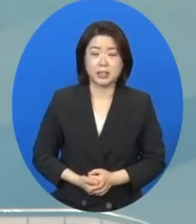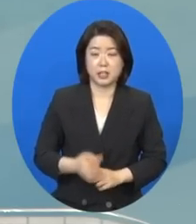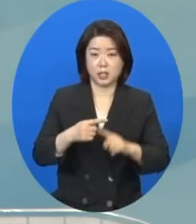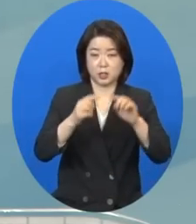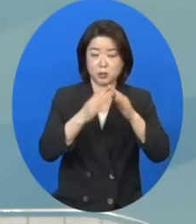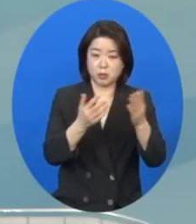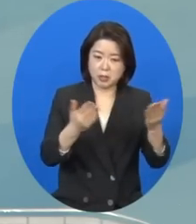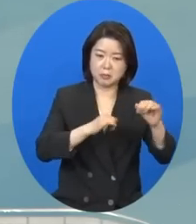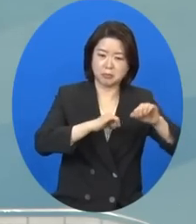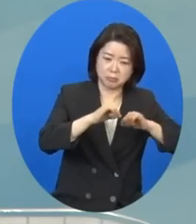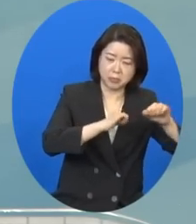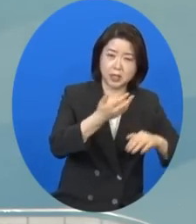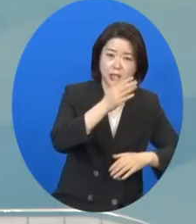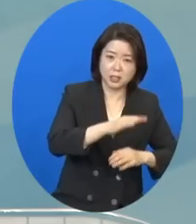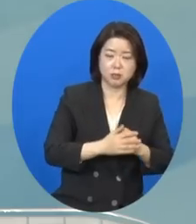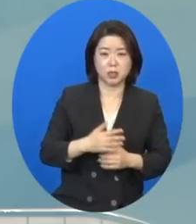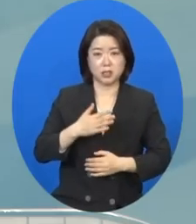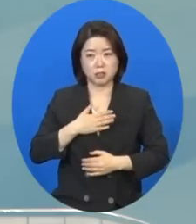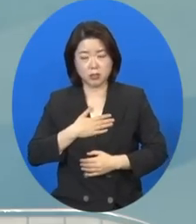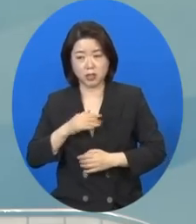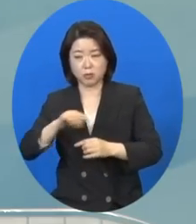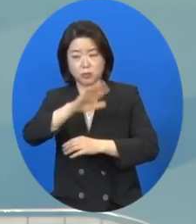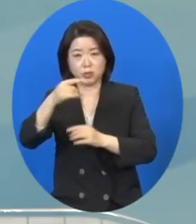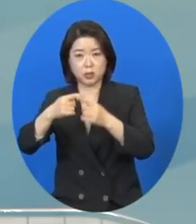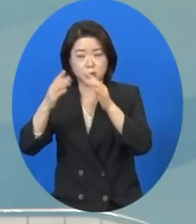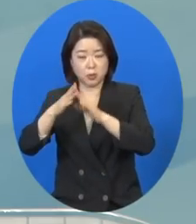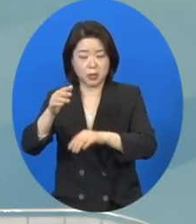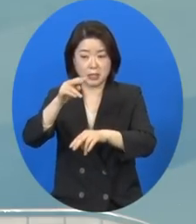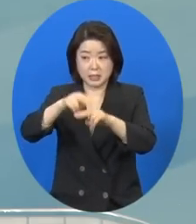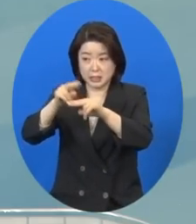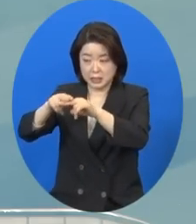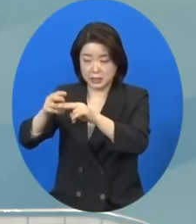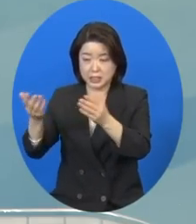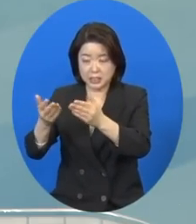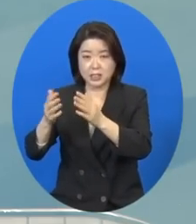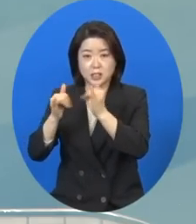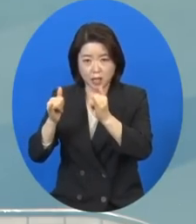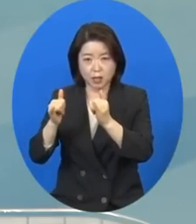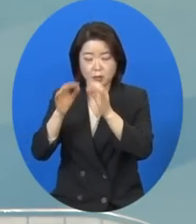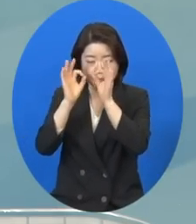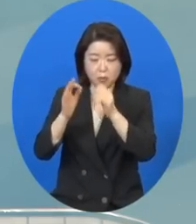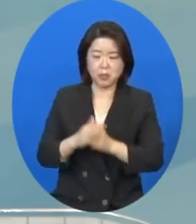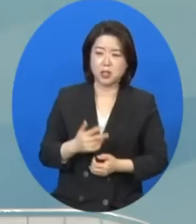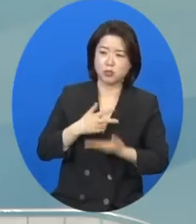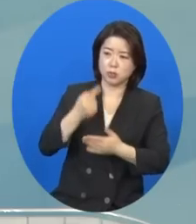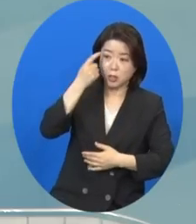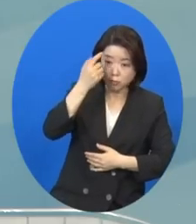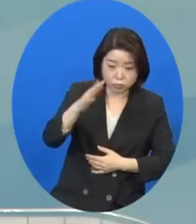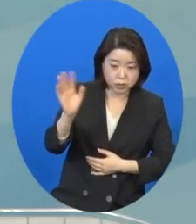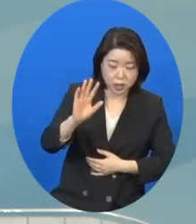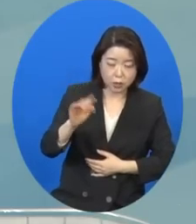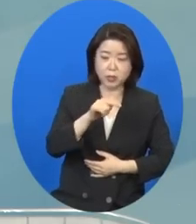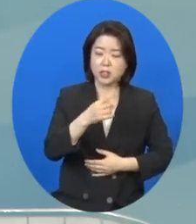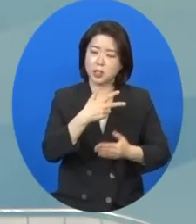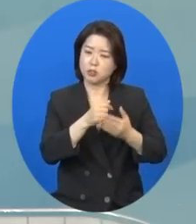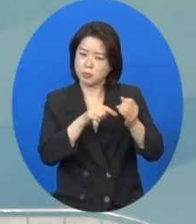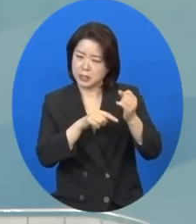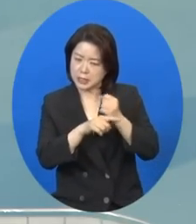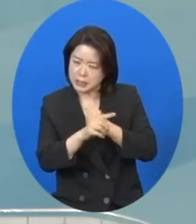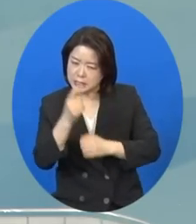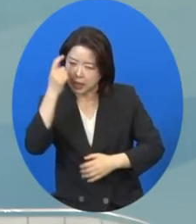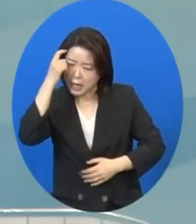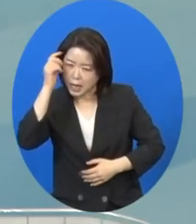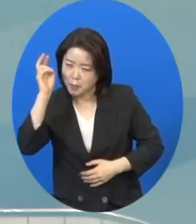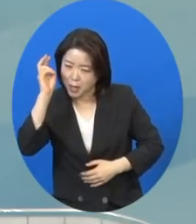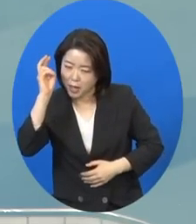교회를 한다고 하지만 저나 교회 우리 중직자 분들도 정말 주님께 묻지 않고 이것이 주님의 뜻일 거야라고 할